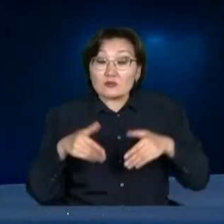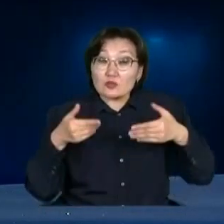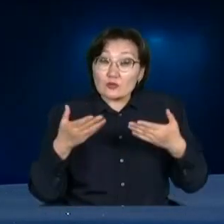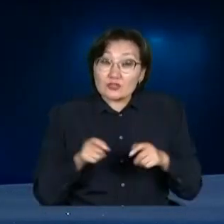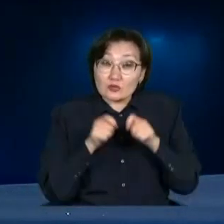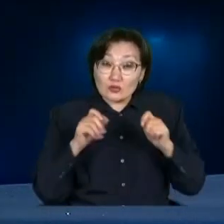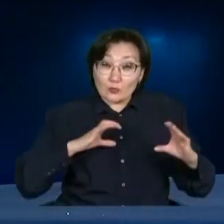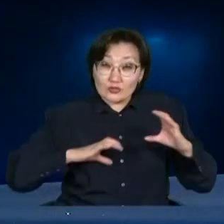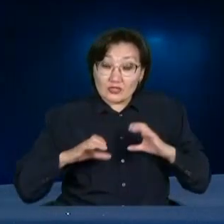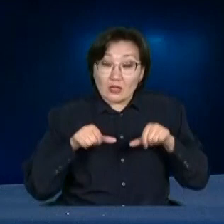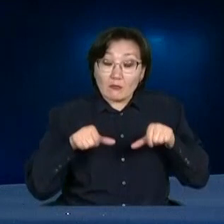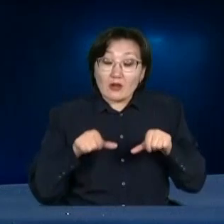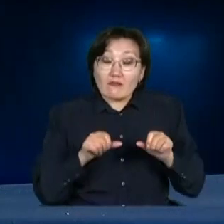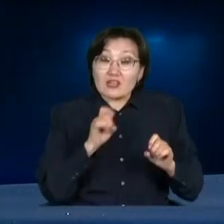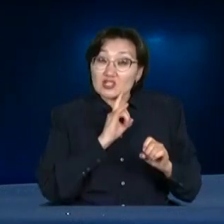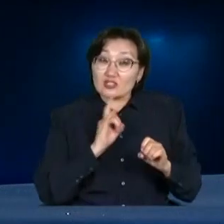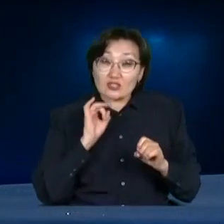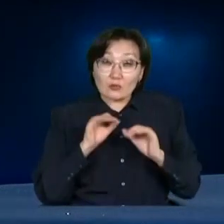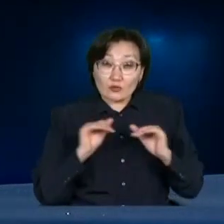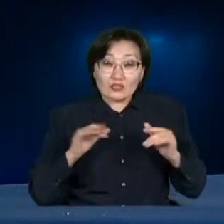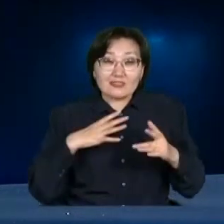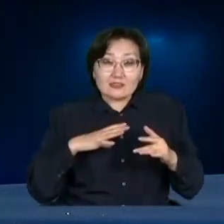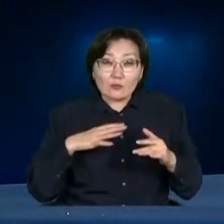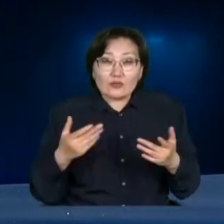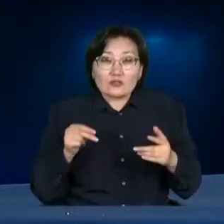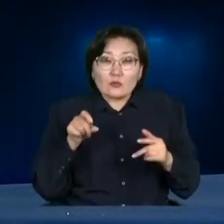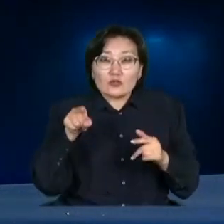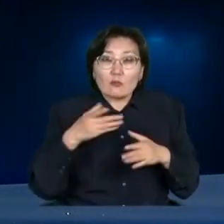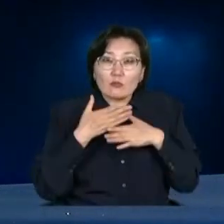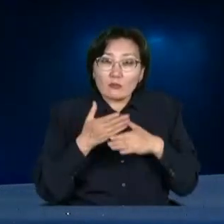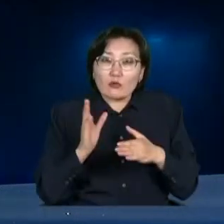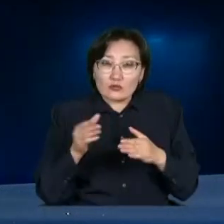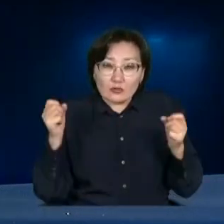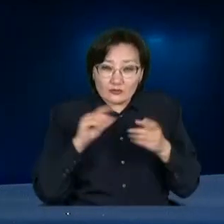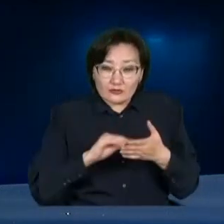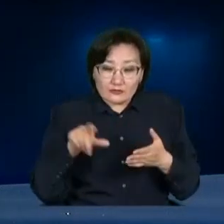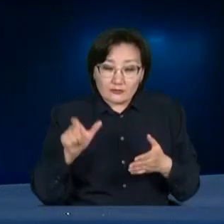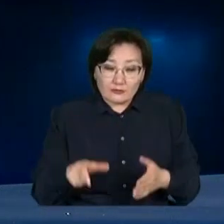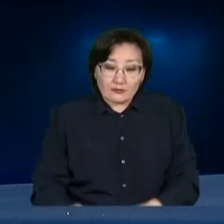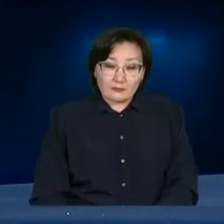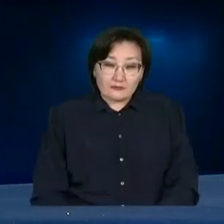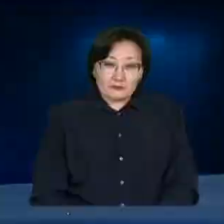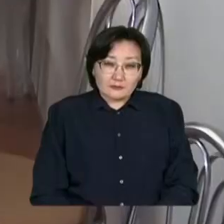предлагает создать Институт прав женщин и детей. Для чего и чем там помогут, знает Даля Насипова.